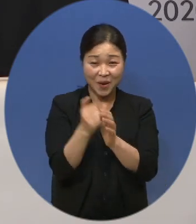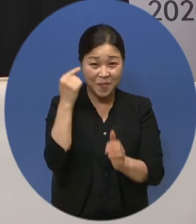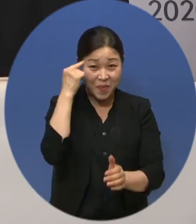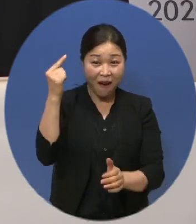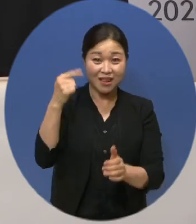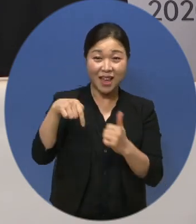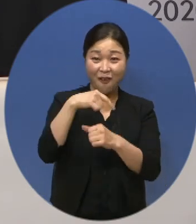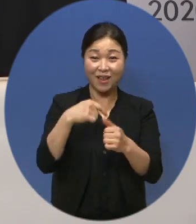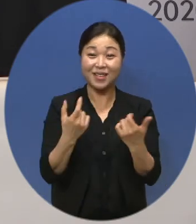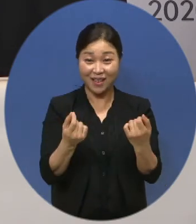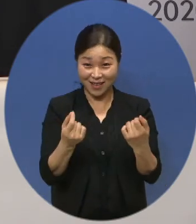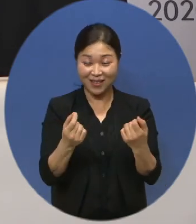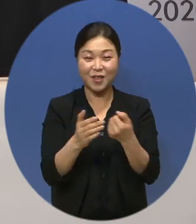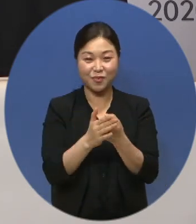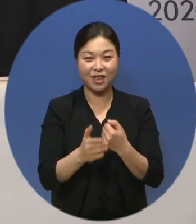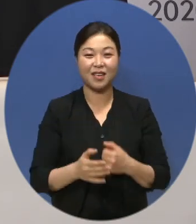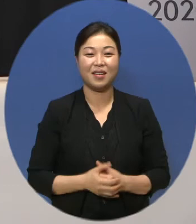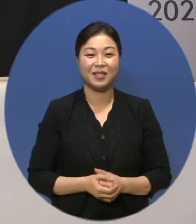상황이다 보니까